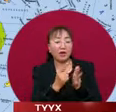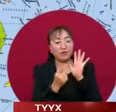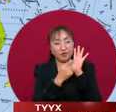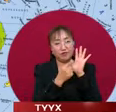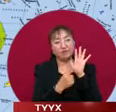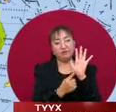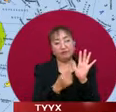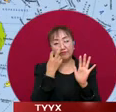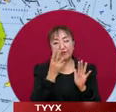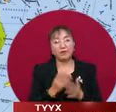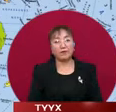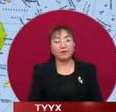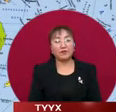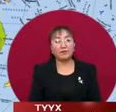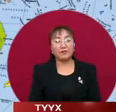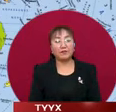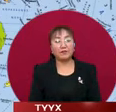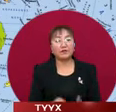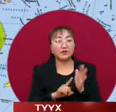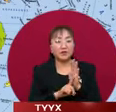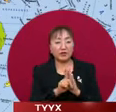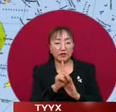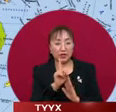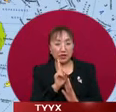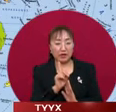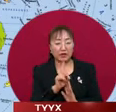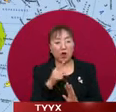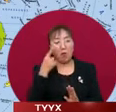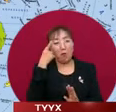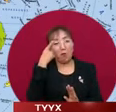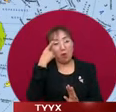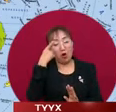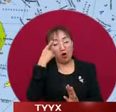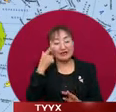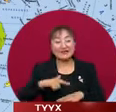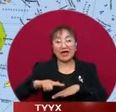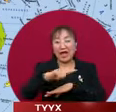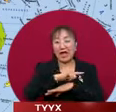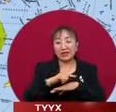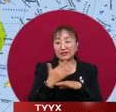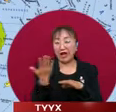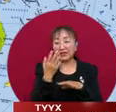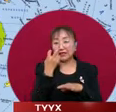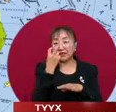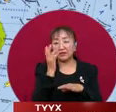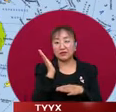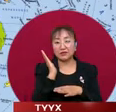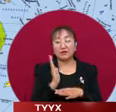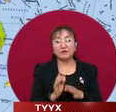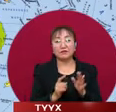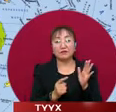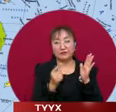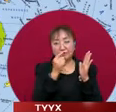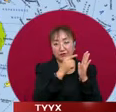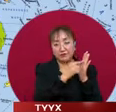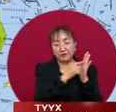харцгаая. За багш нь эхлээд баримжаа авахын тулд Монголын газрын зураг дээр зааж үзүүлээ. За Монголын газар Монгол бол